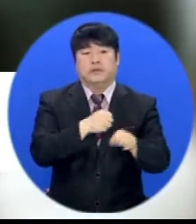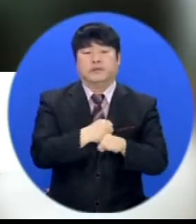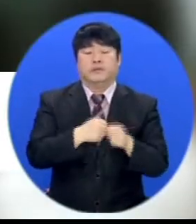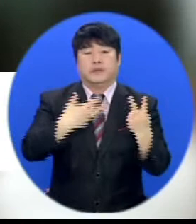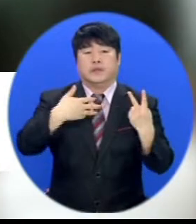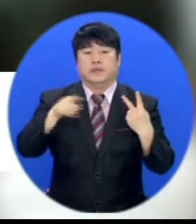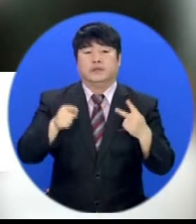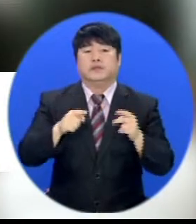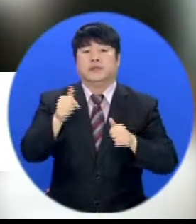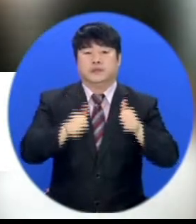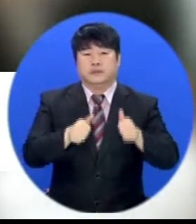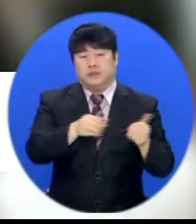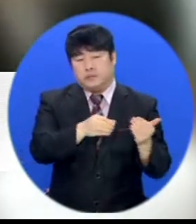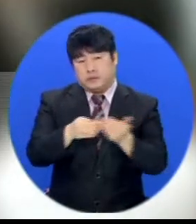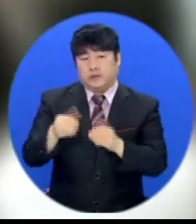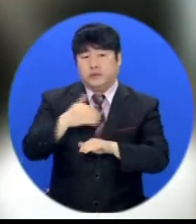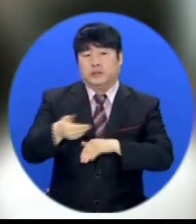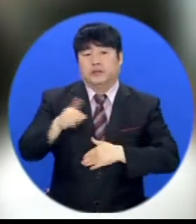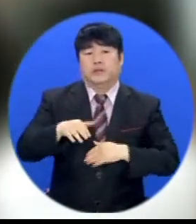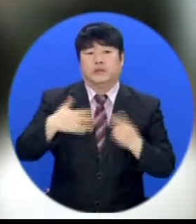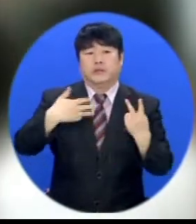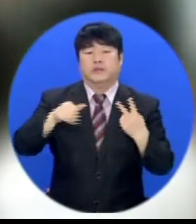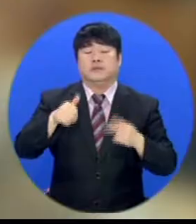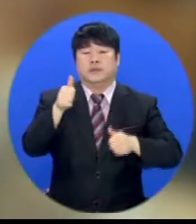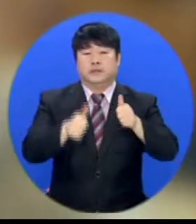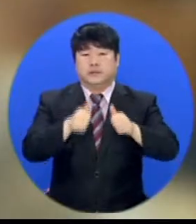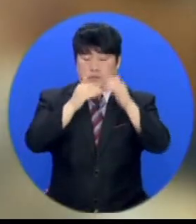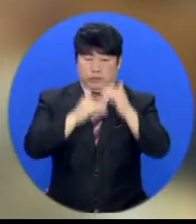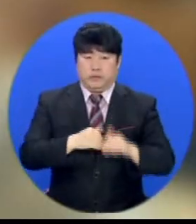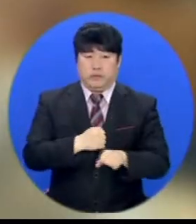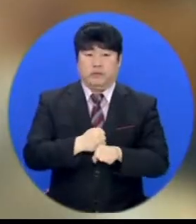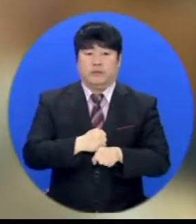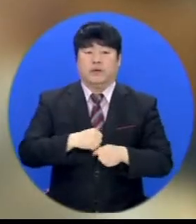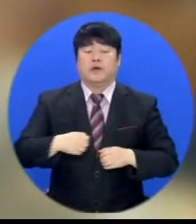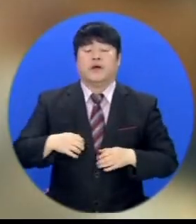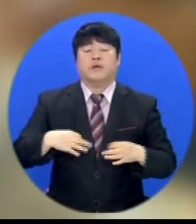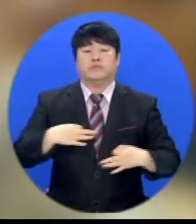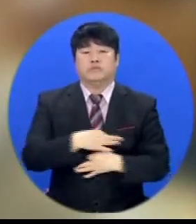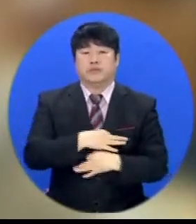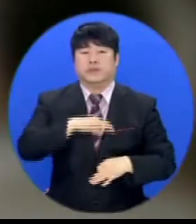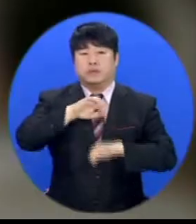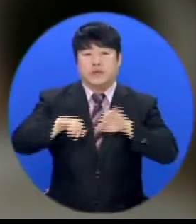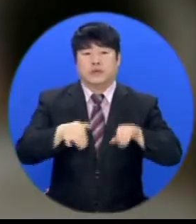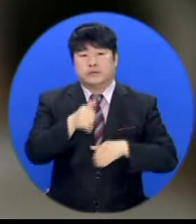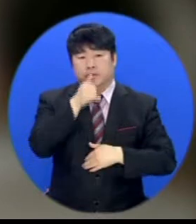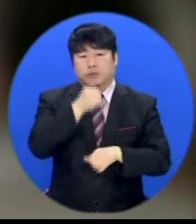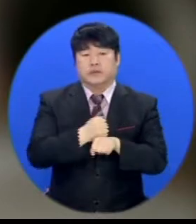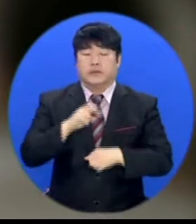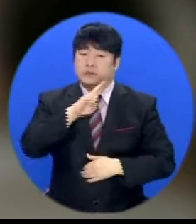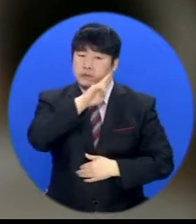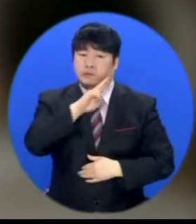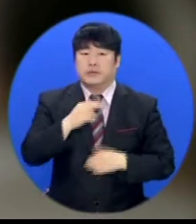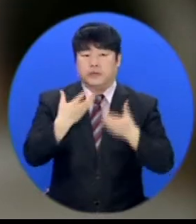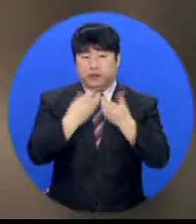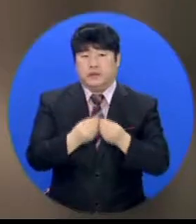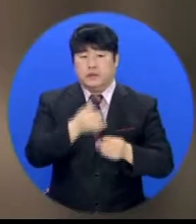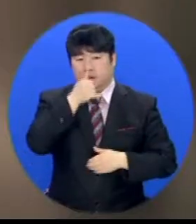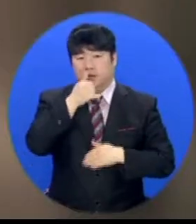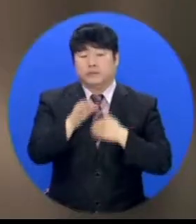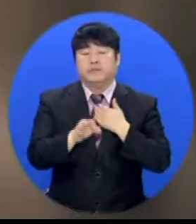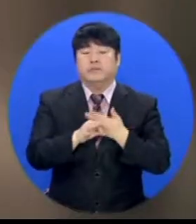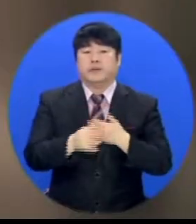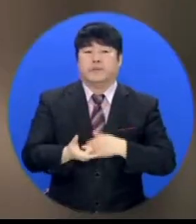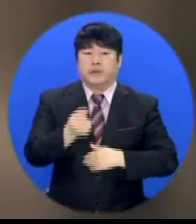2차 전형을 진행할 예정인데 2차 전형 과정에서 부정이 개입될 수 있다며 의심되는 사례가 발생하면